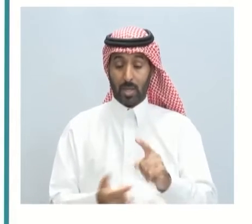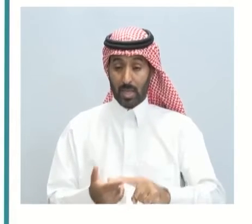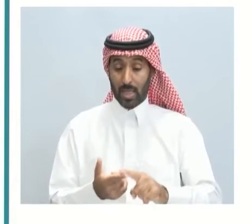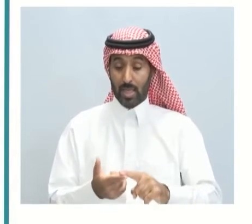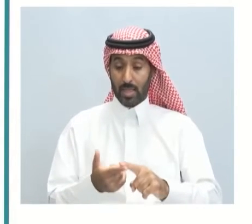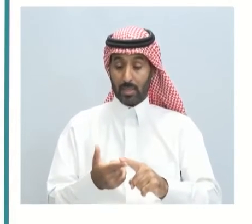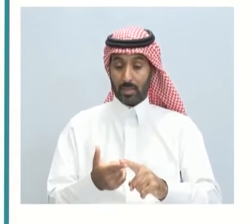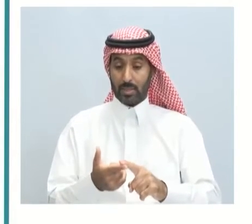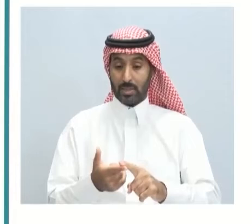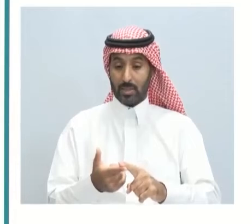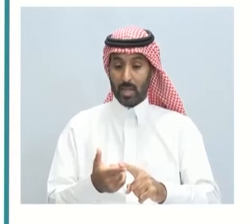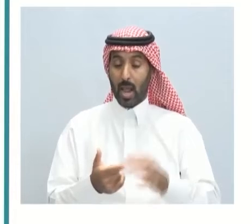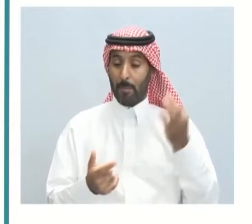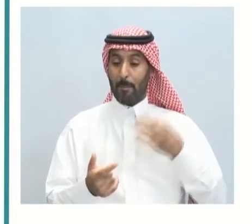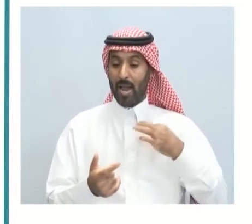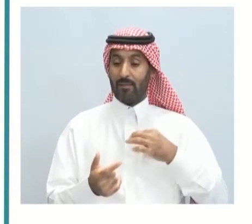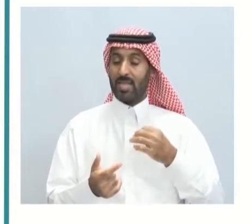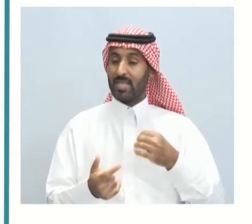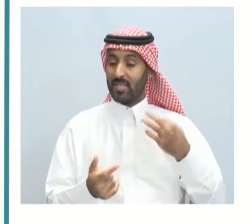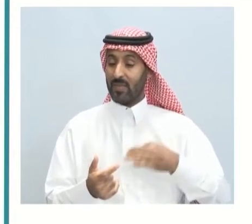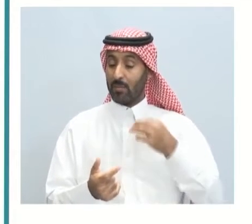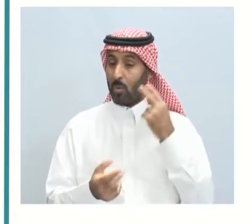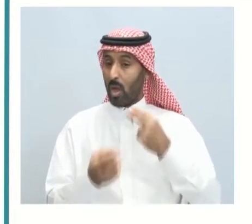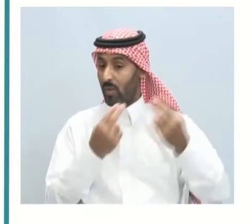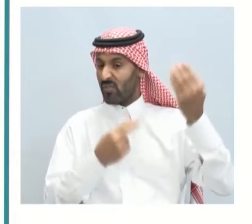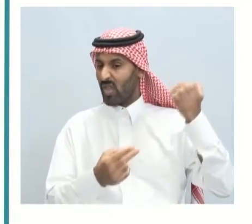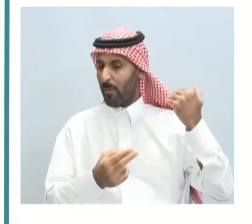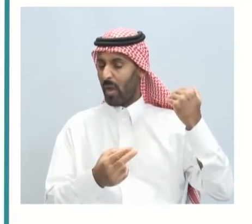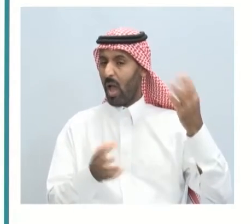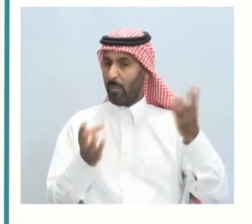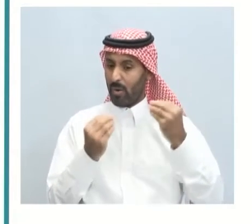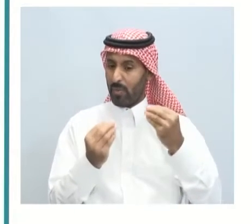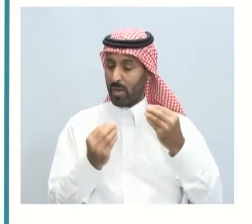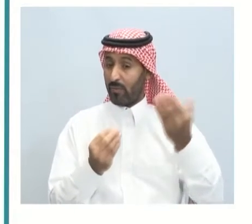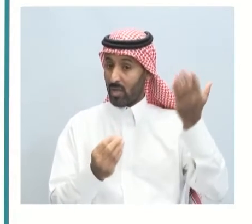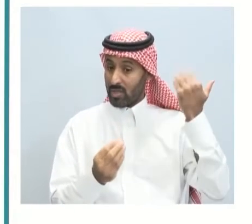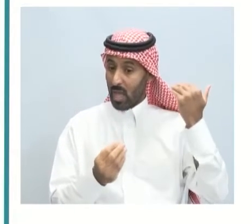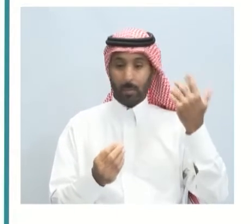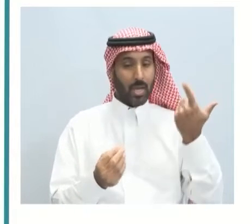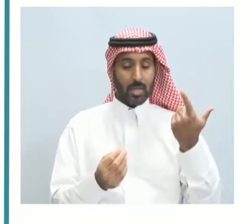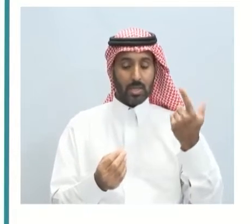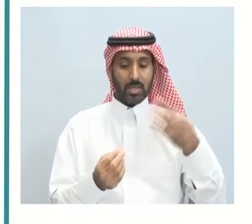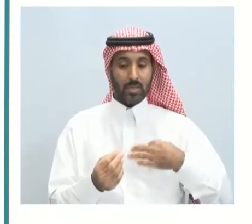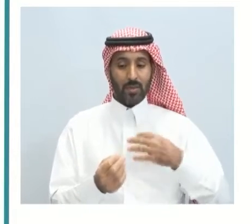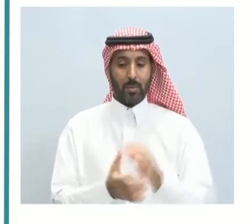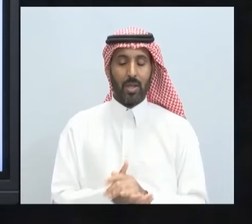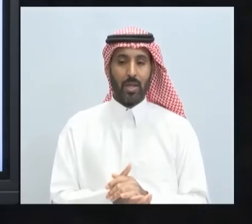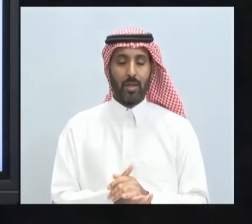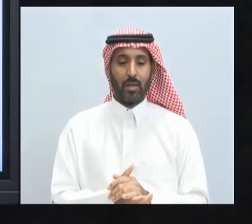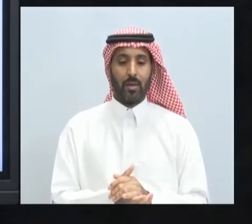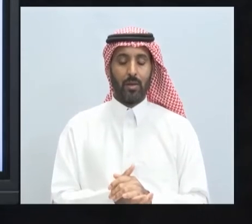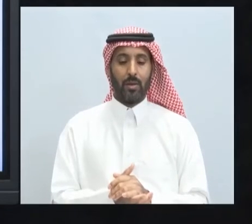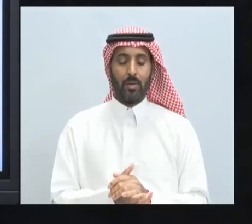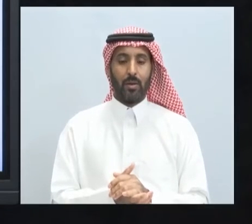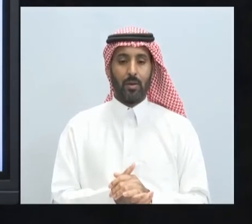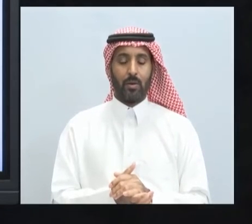ثانيا استخدام الادله عفوا استخدام المعرفه السابقه المعرفه